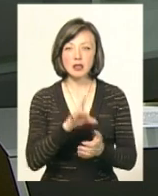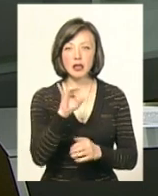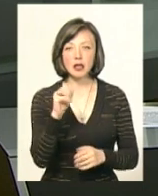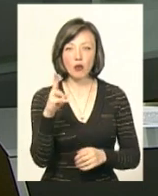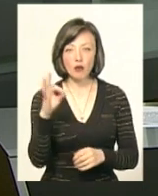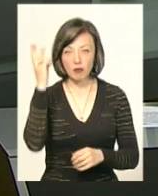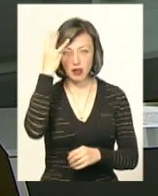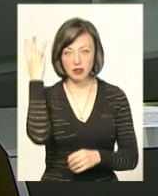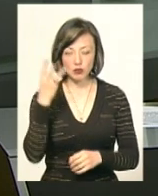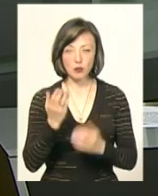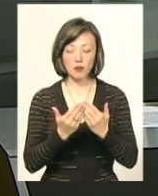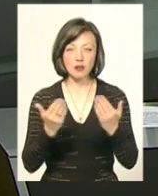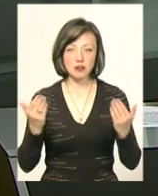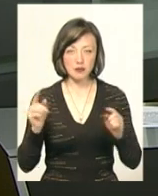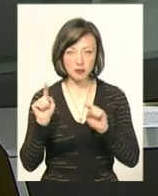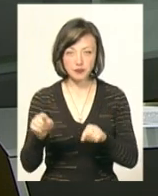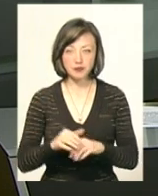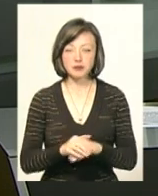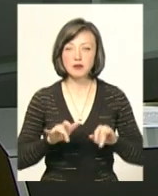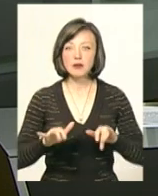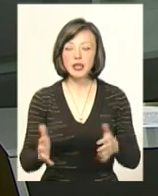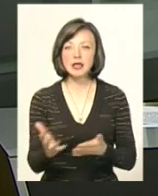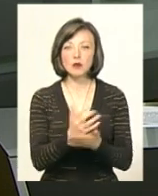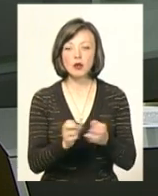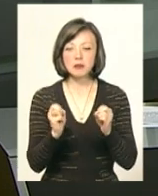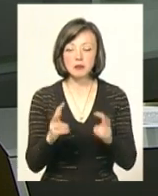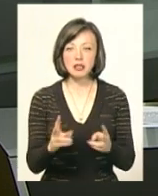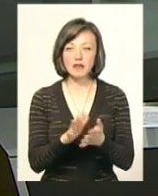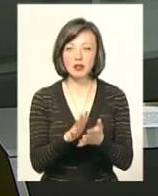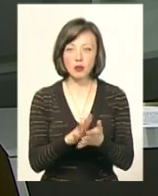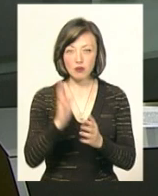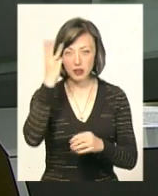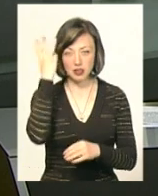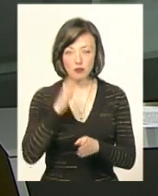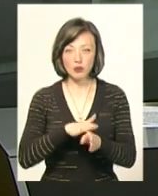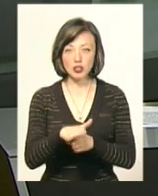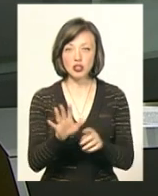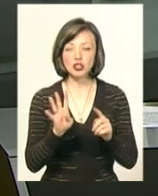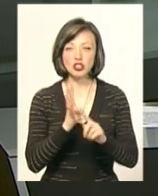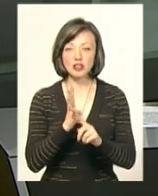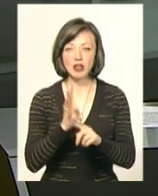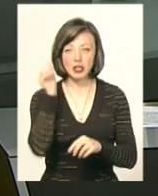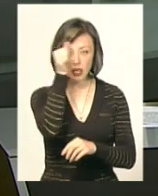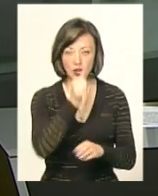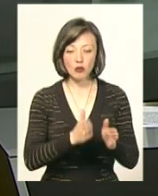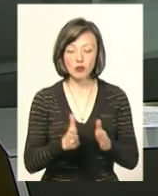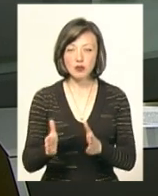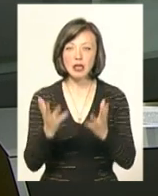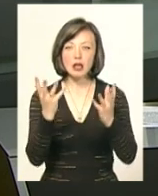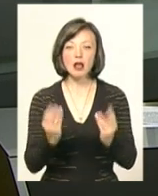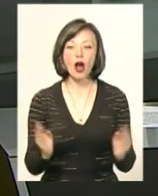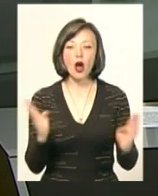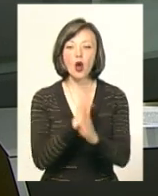у Хмельницькому мікрорайоні «Виставка». Акція зі збору небезпечних відходів в обласному центрі відбувається четвертий рік поспіль у рамках Дня